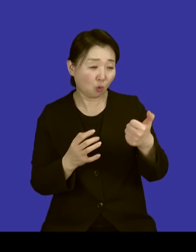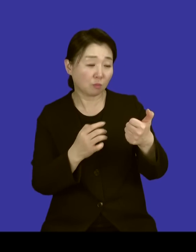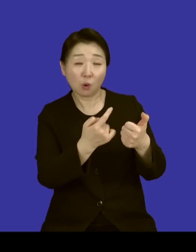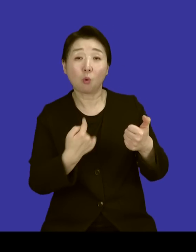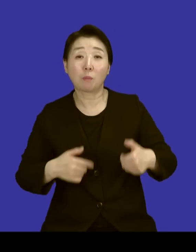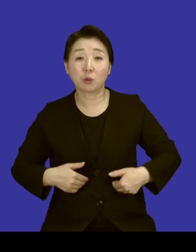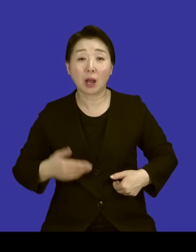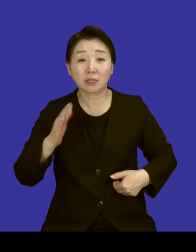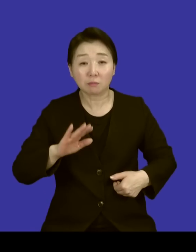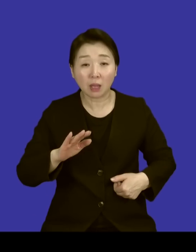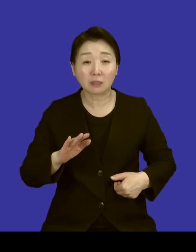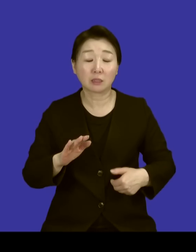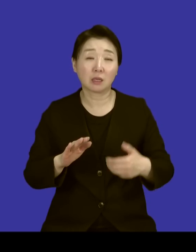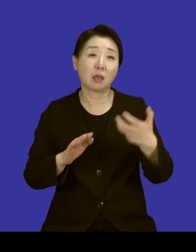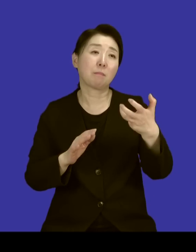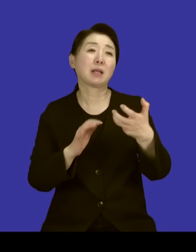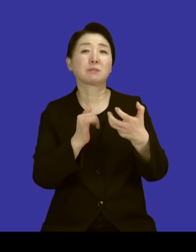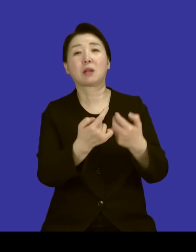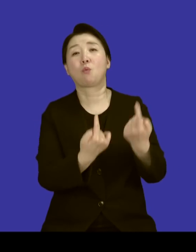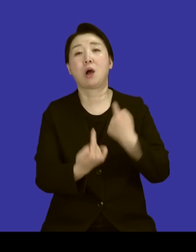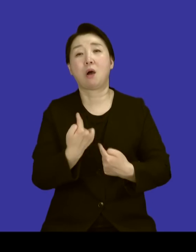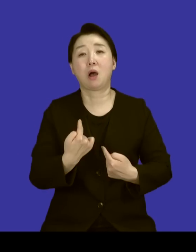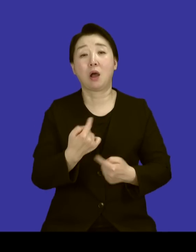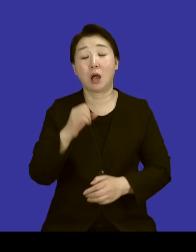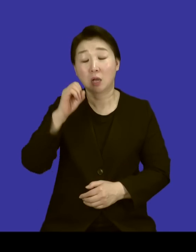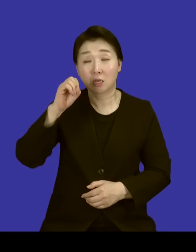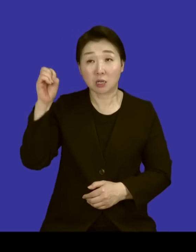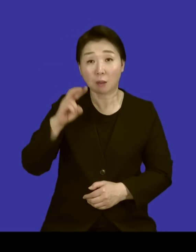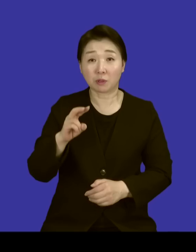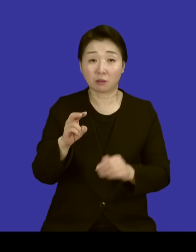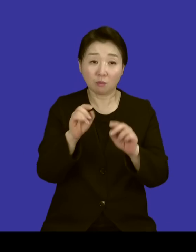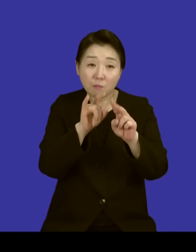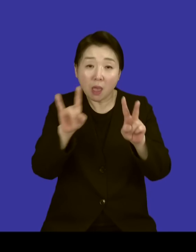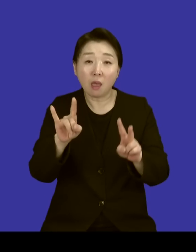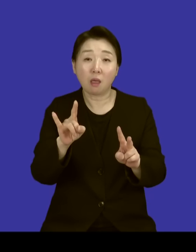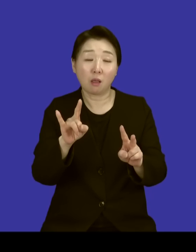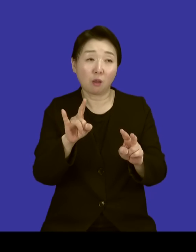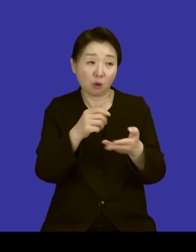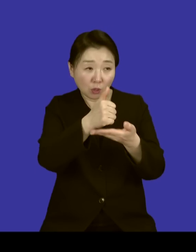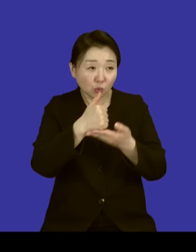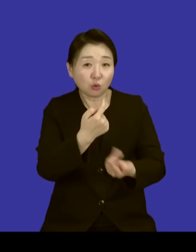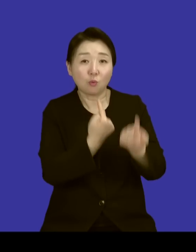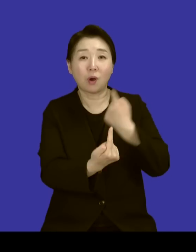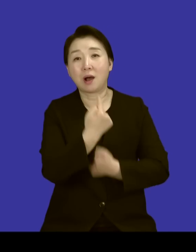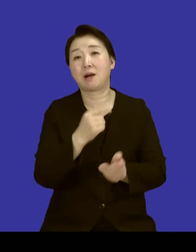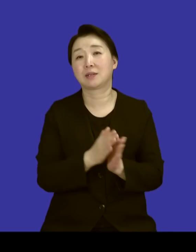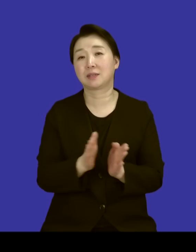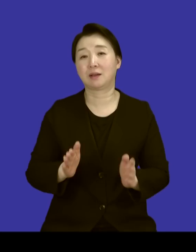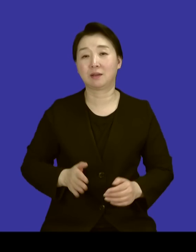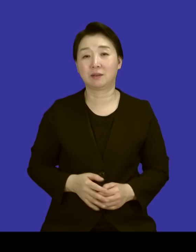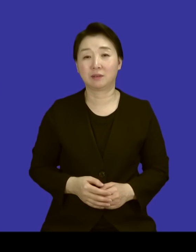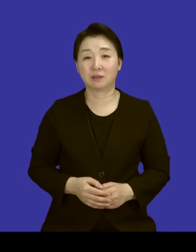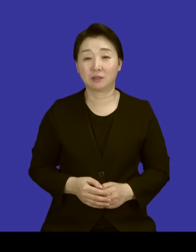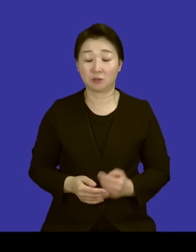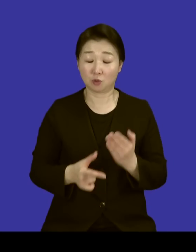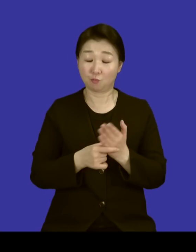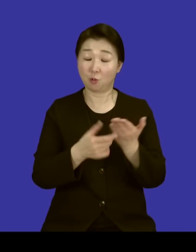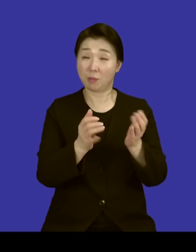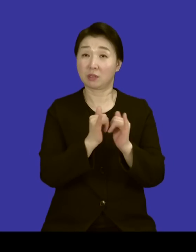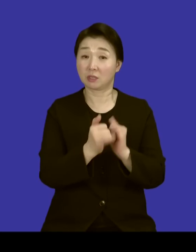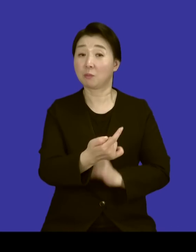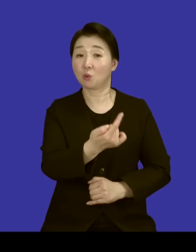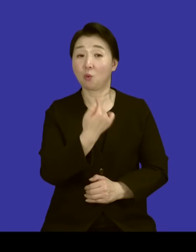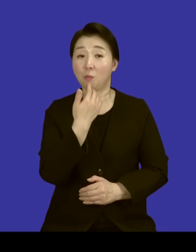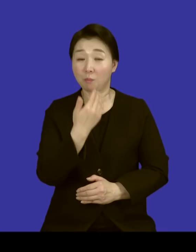거예요. 그게 우리가 장사가 된 계기예요. 갑자기 배로 손님이 막 몰려오는 거죠. 네. 아까 쿠폰을 받은 분들도